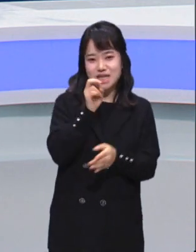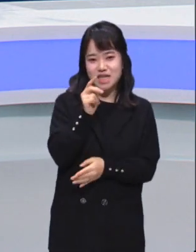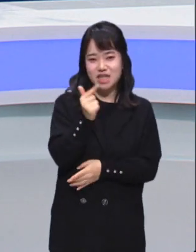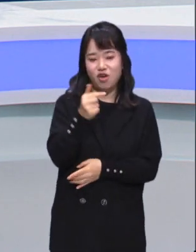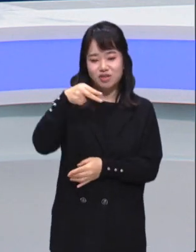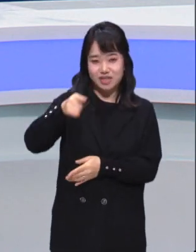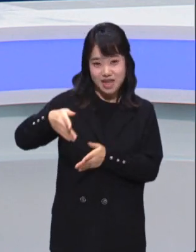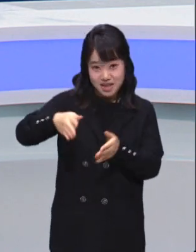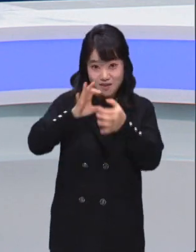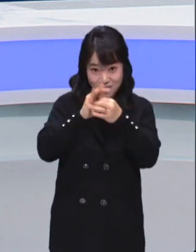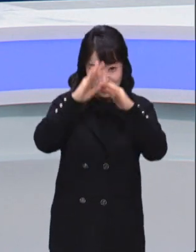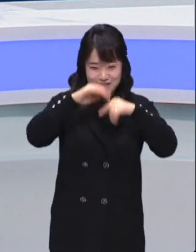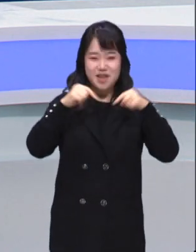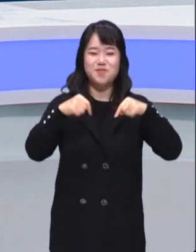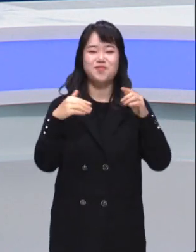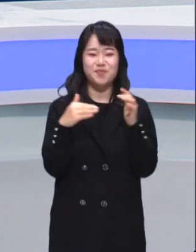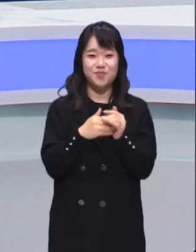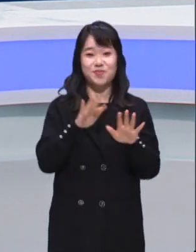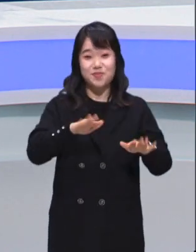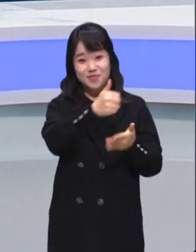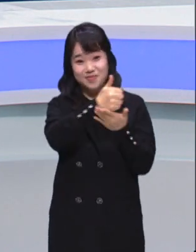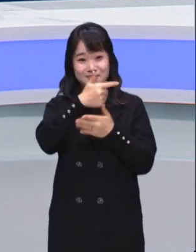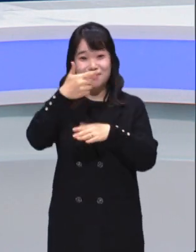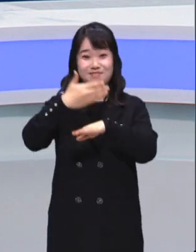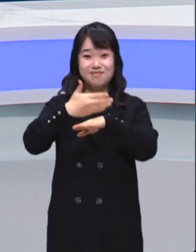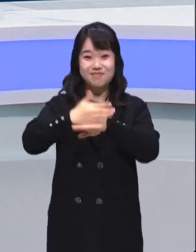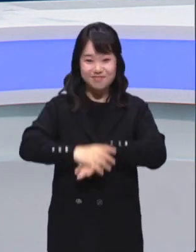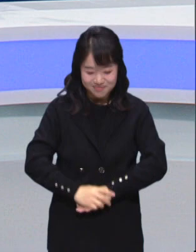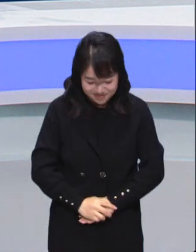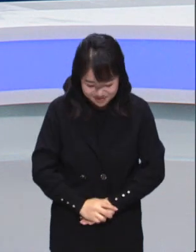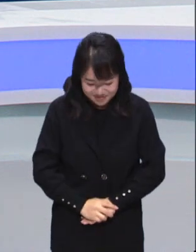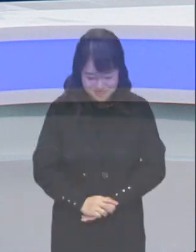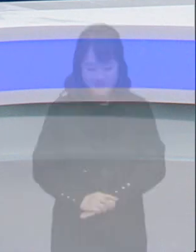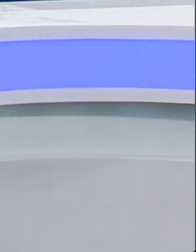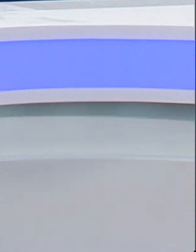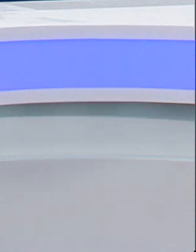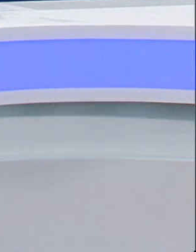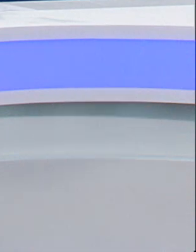교통 전용주구에 대해 여러 이야기 나눠봤습니다 오늘 말씀 감사합니다